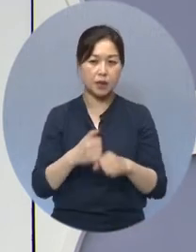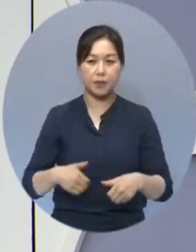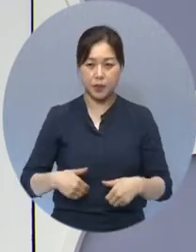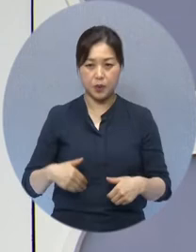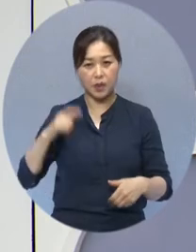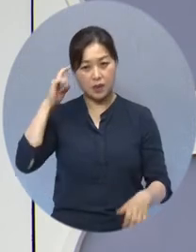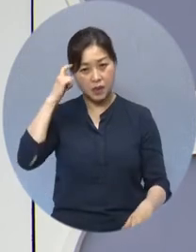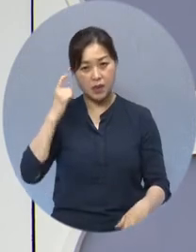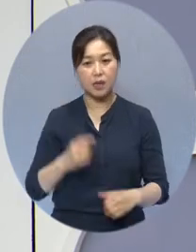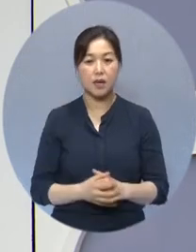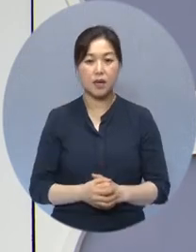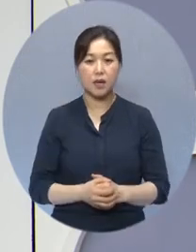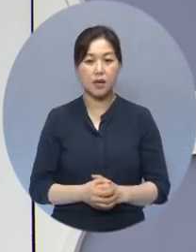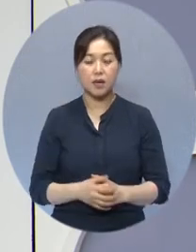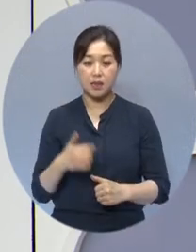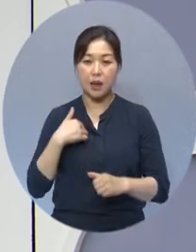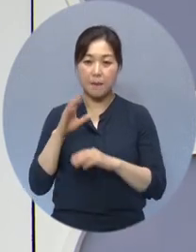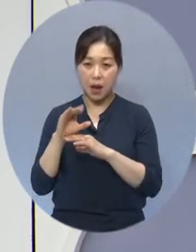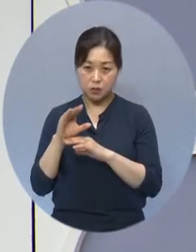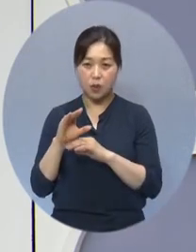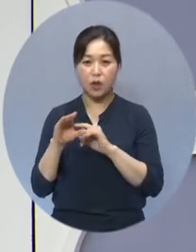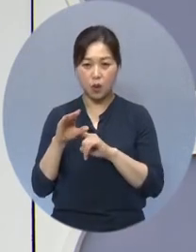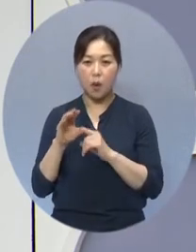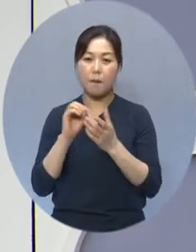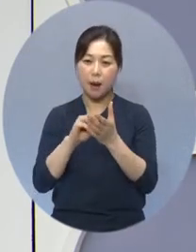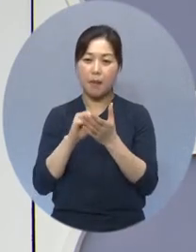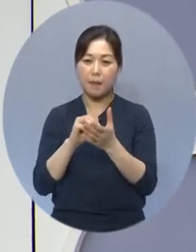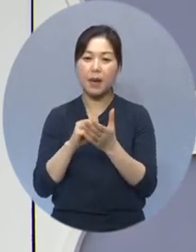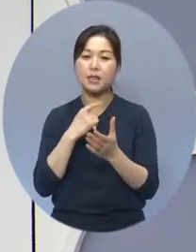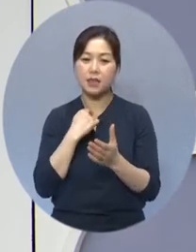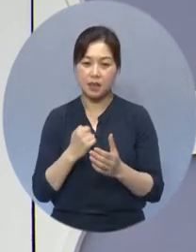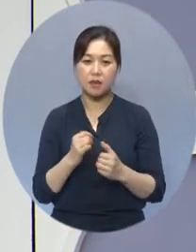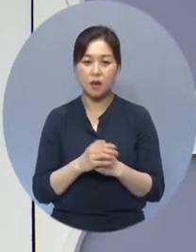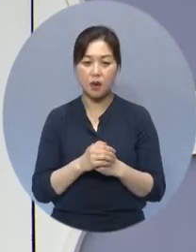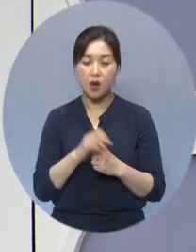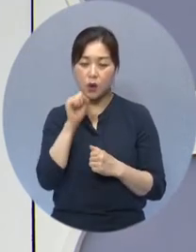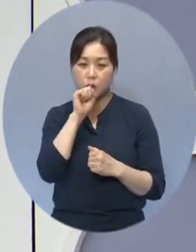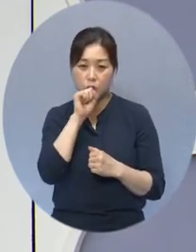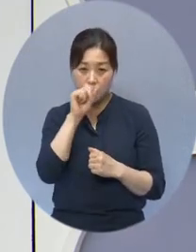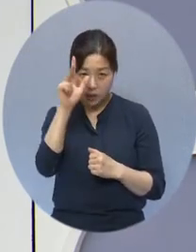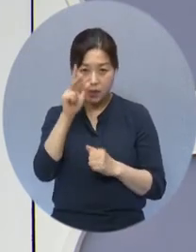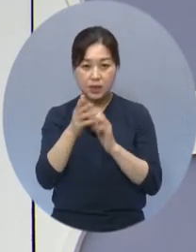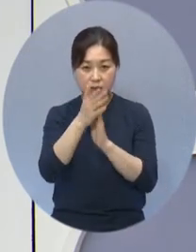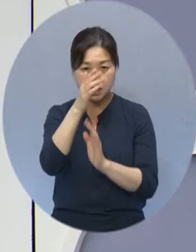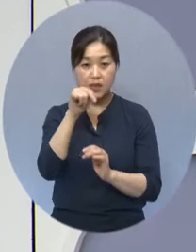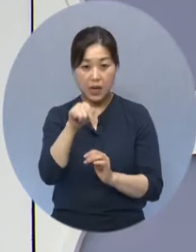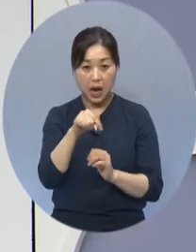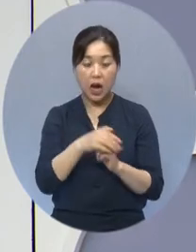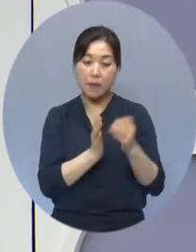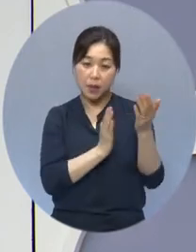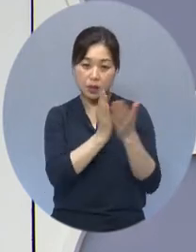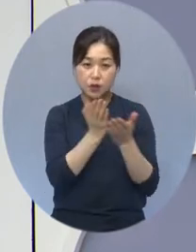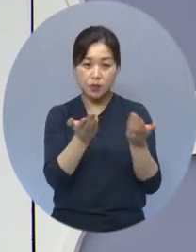이제 방송에도 몇 번 이렇게 나오고 해서 우리 용인이 맞춤형 어르신들에 대한 맞춤형 일자리에 대해서 상당히